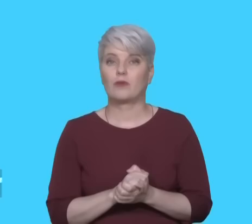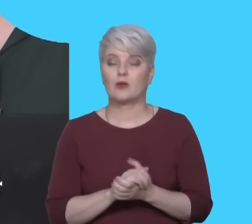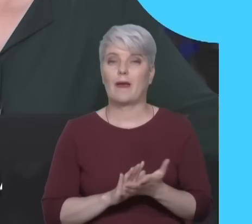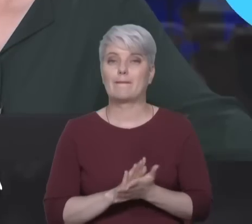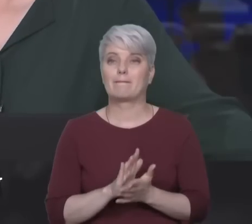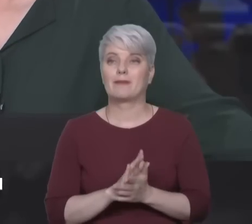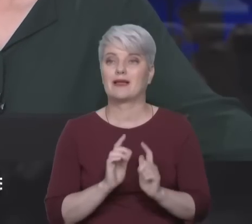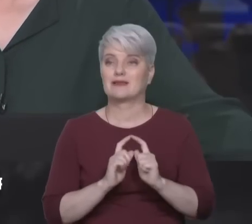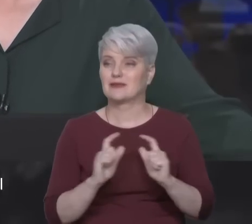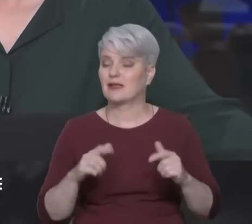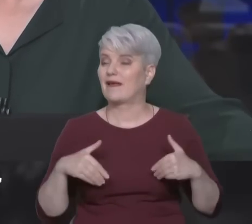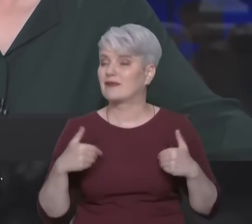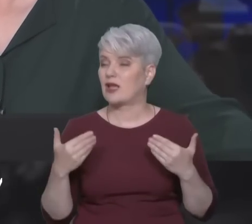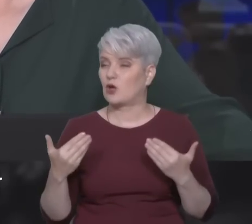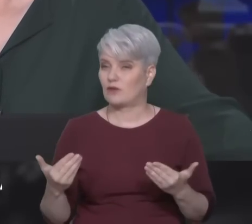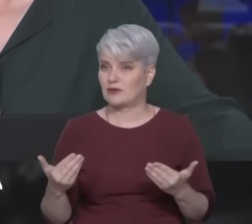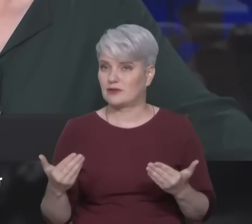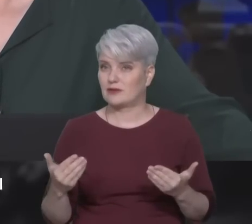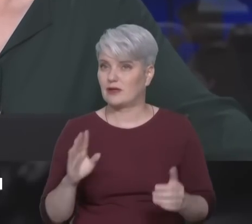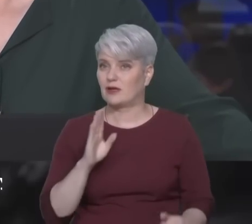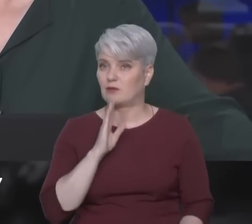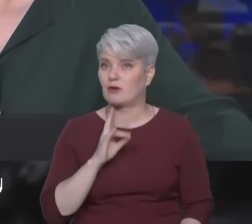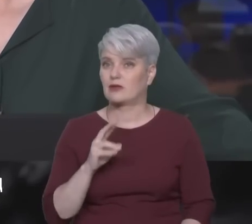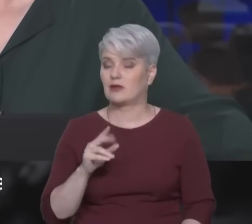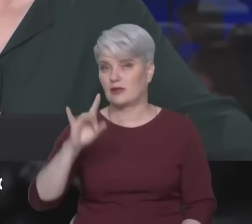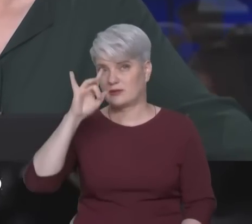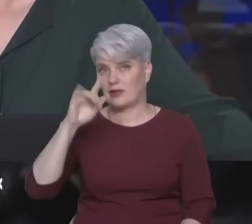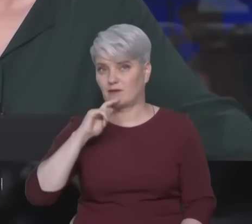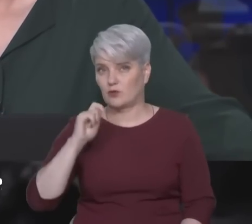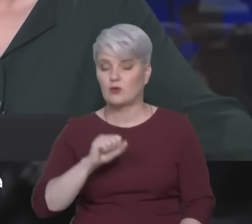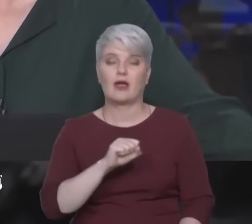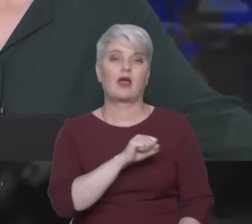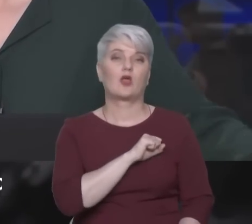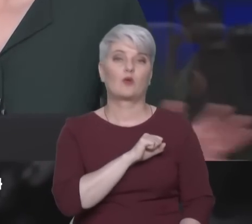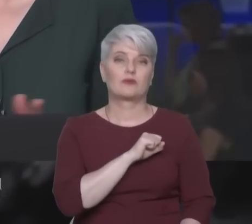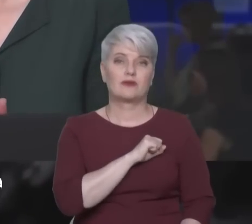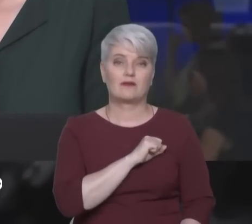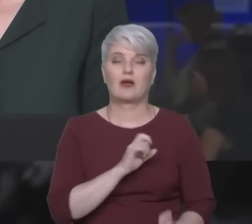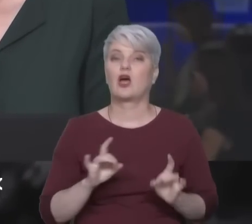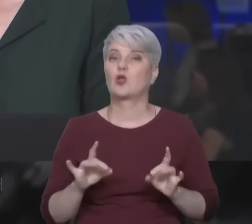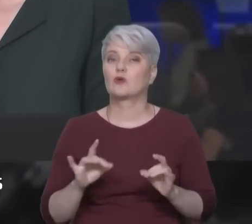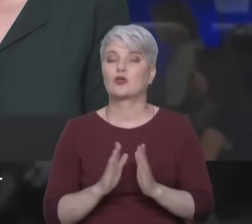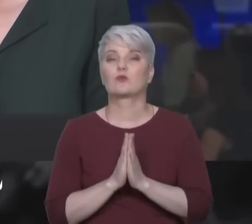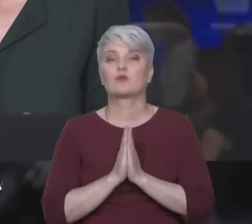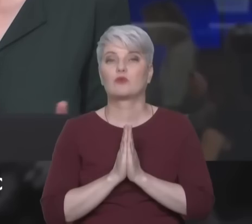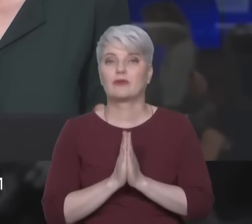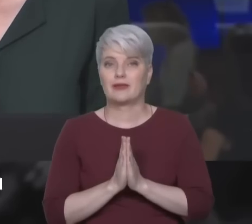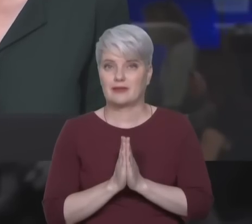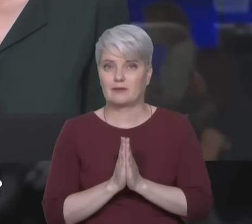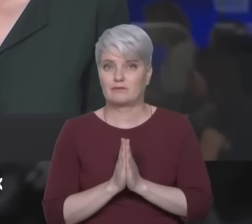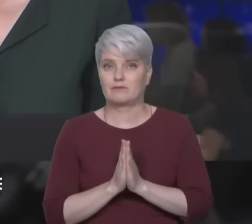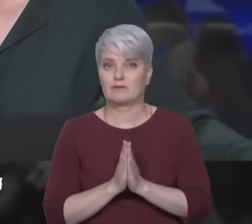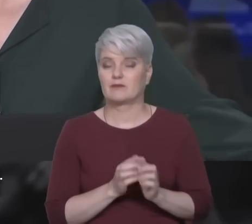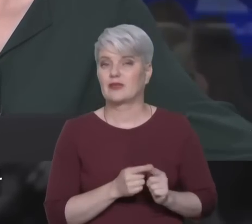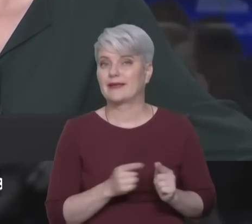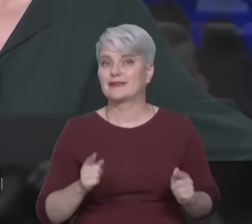України. Вітаю вас, пані Наталю. Слава Україні, вітаю. Героям слава. Отже, розкажіть, будь ласка, за